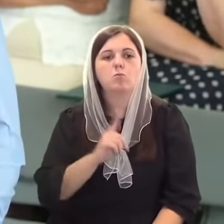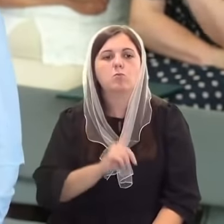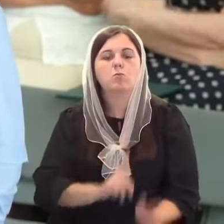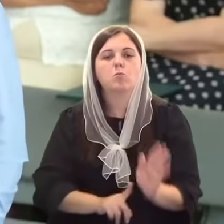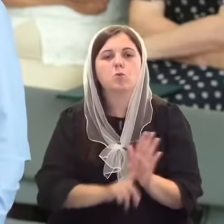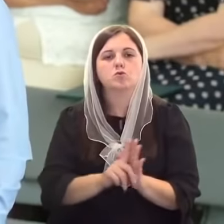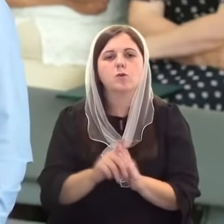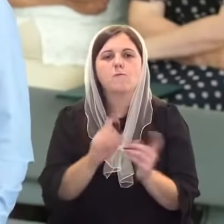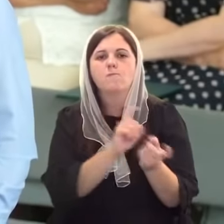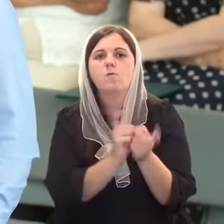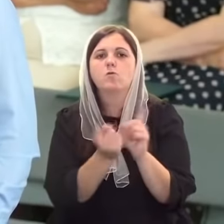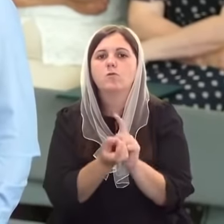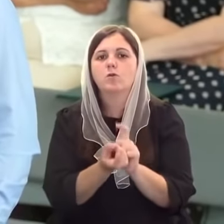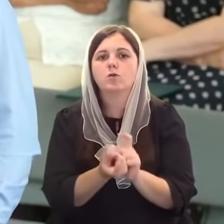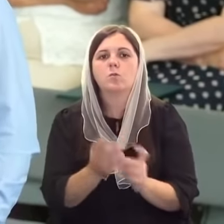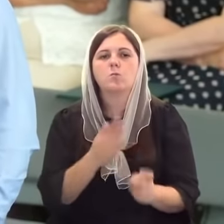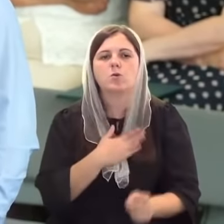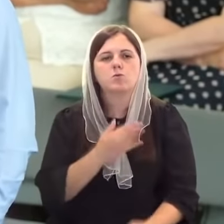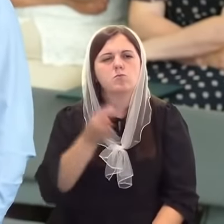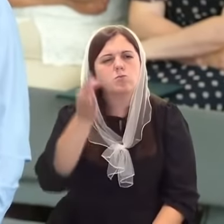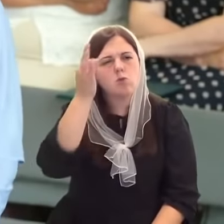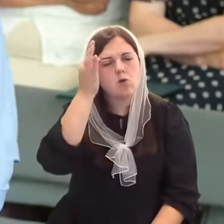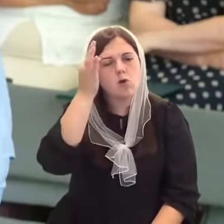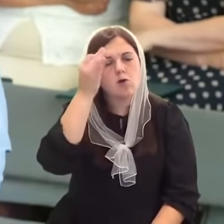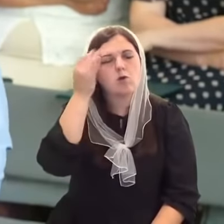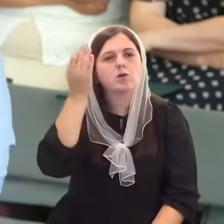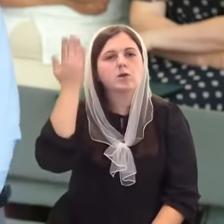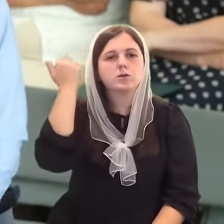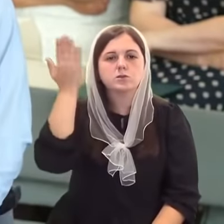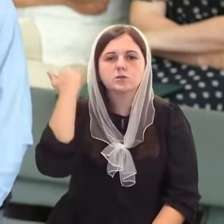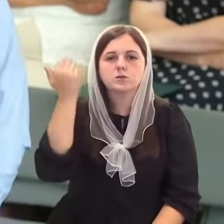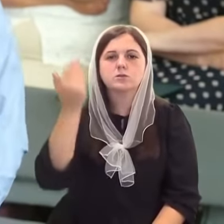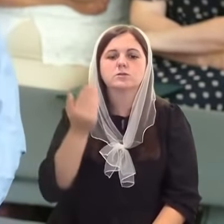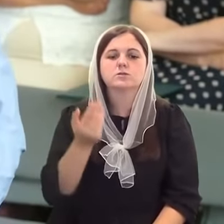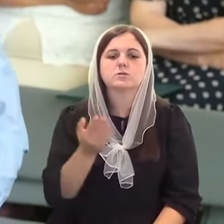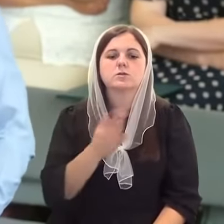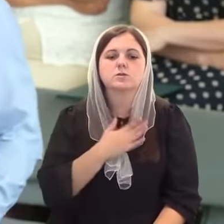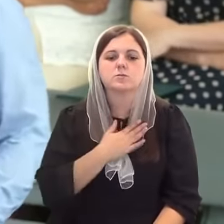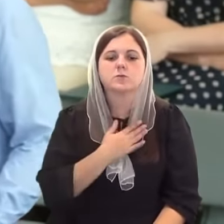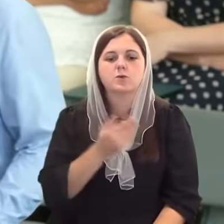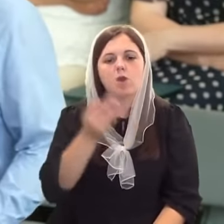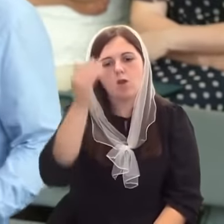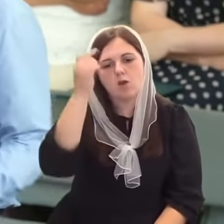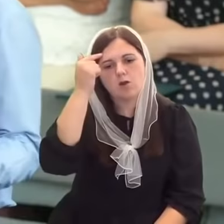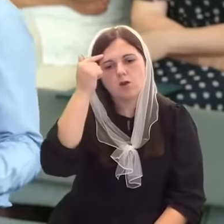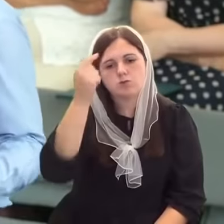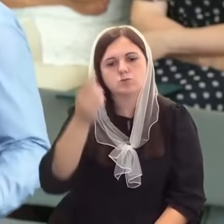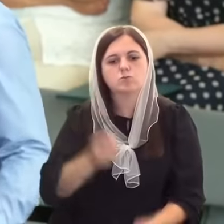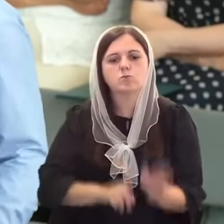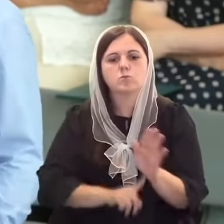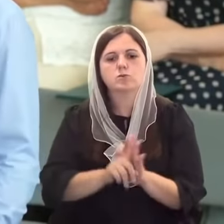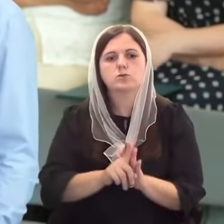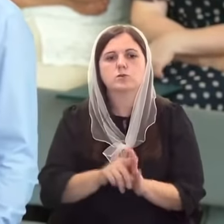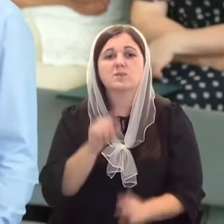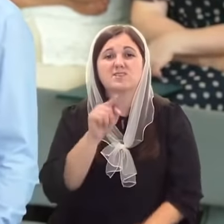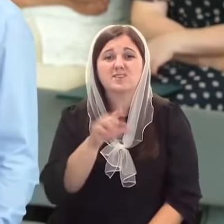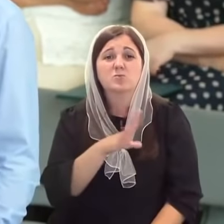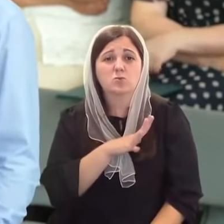воевать. Мой разум начал мне напоминать 2011 год, и мой разум начал говорить: «Но ты же там